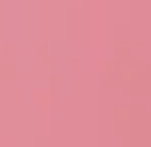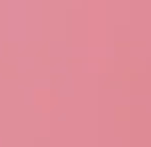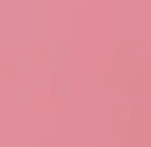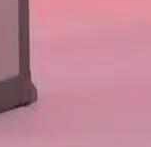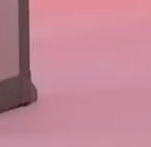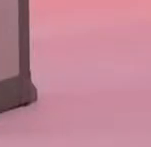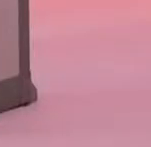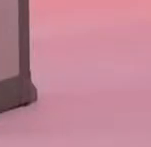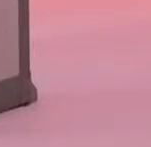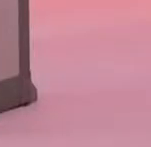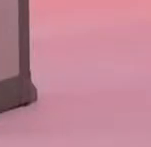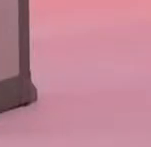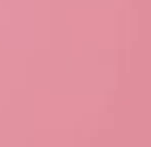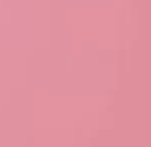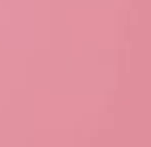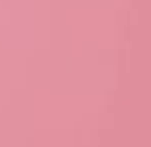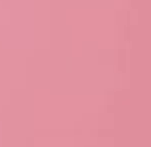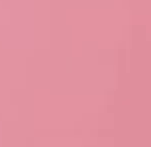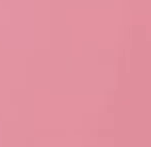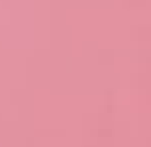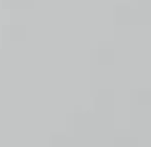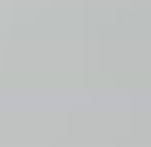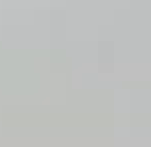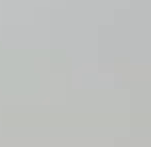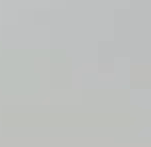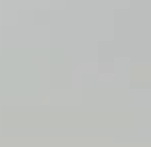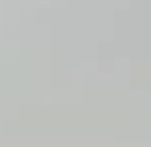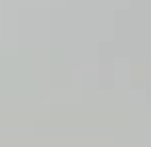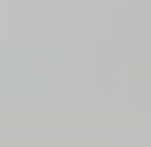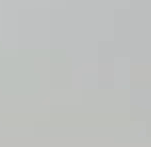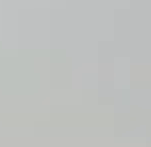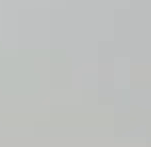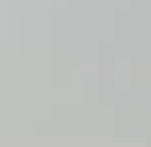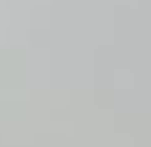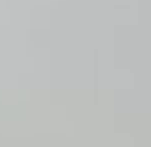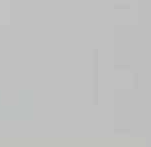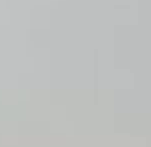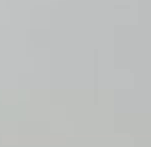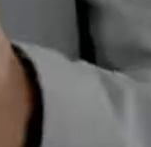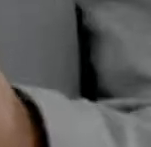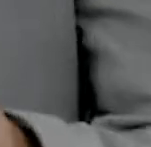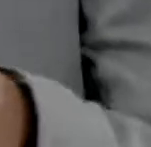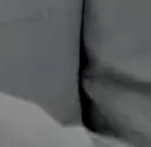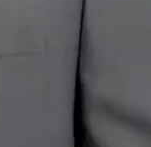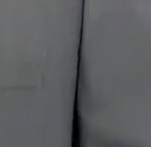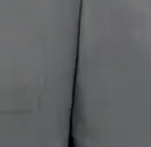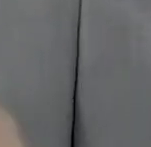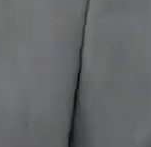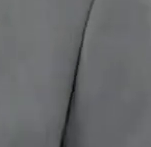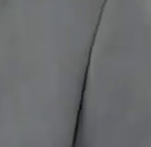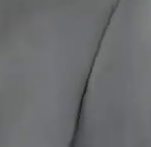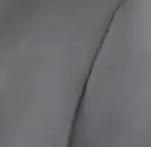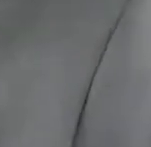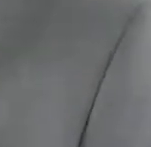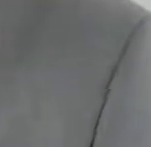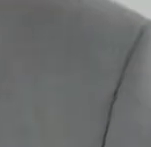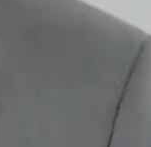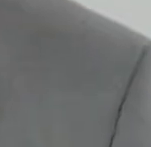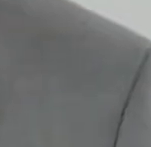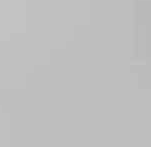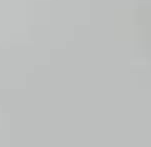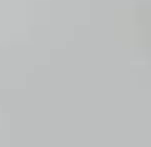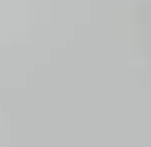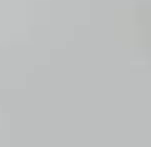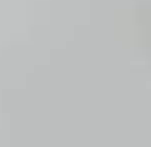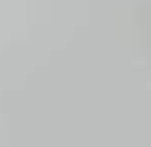sama kamu. Bener nggak, bos? Ya, benar. Vaksinasi melatih tubuh untuk kenal, lawan, dan